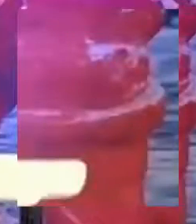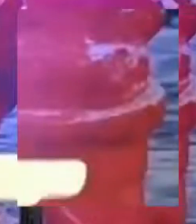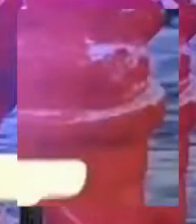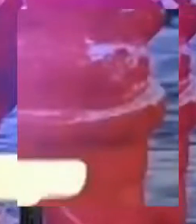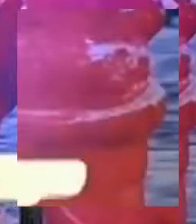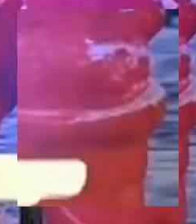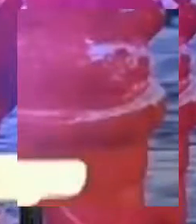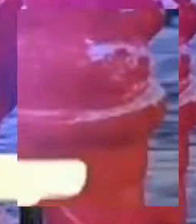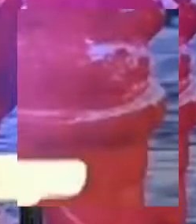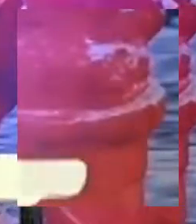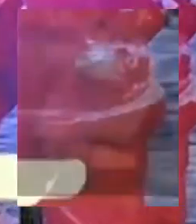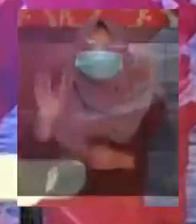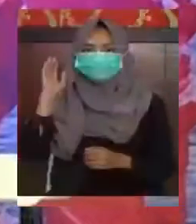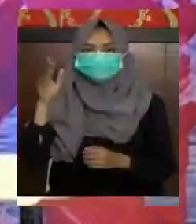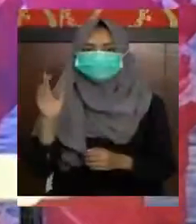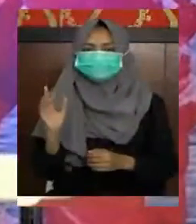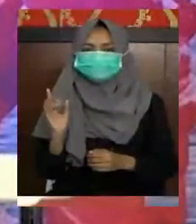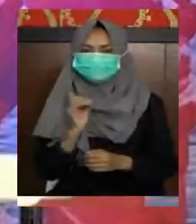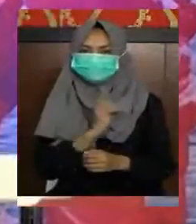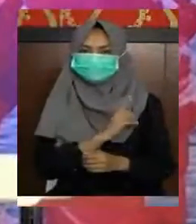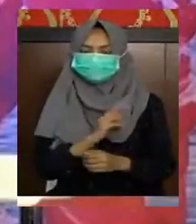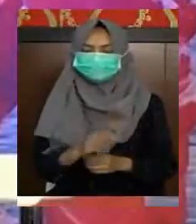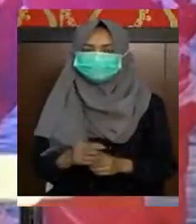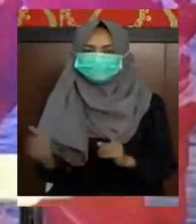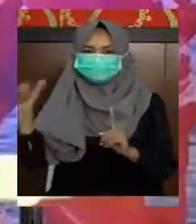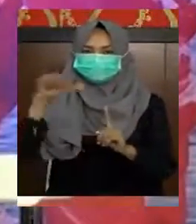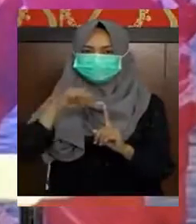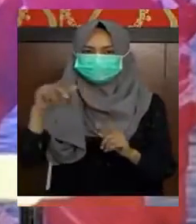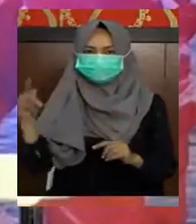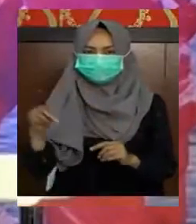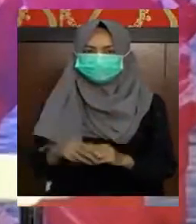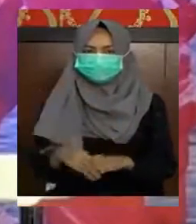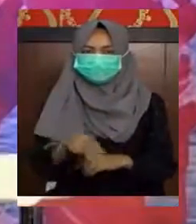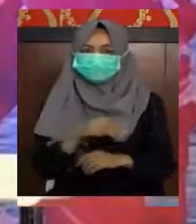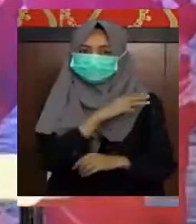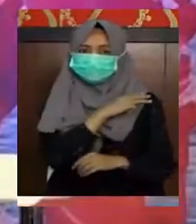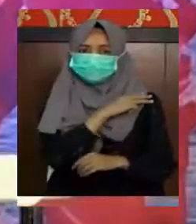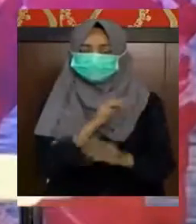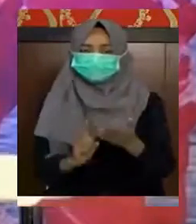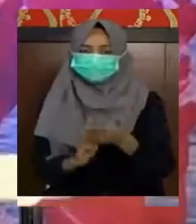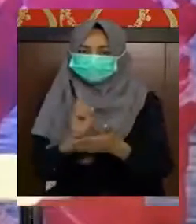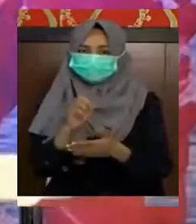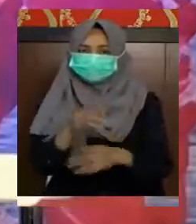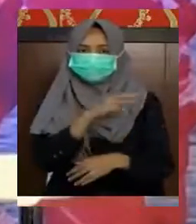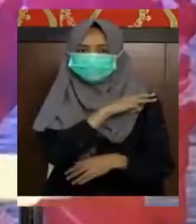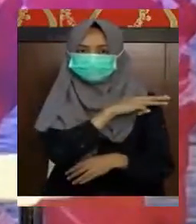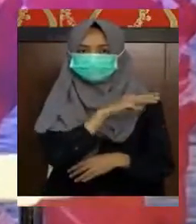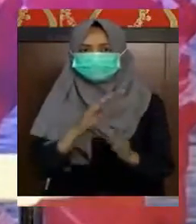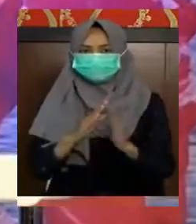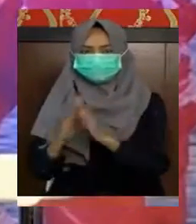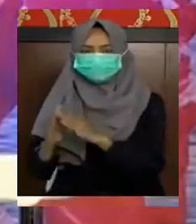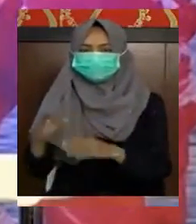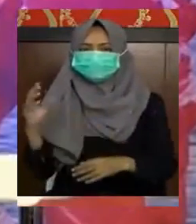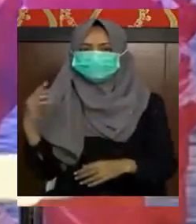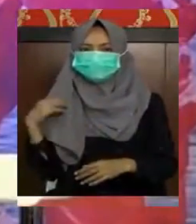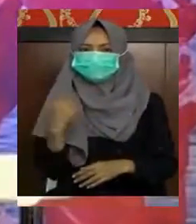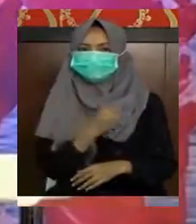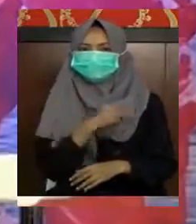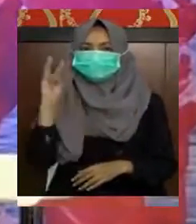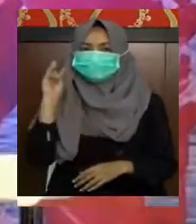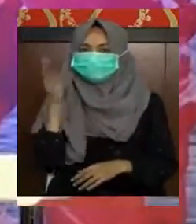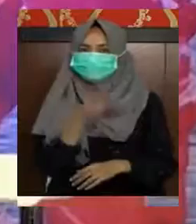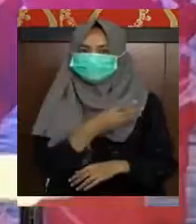publik pertama calon wali kota dan wakil wali kota Blitar tahun 2020. Di segmen kali ini, masing-masing pasangan